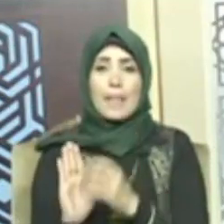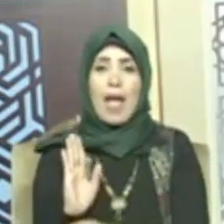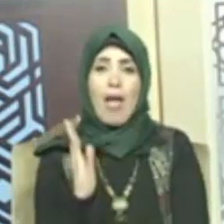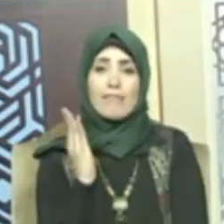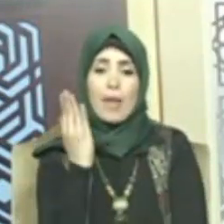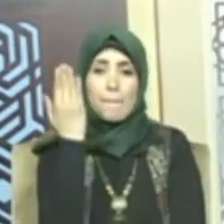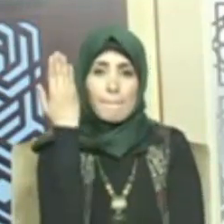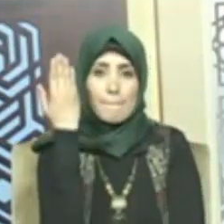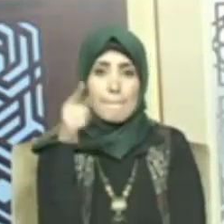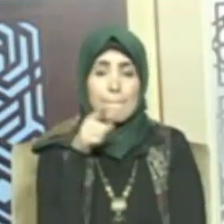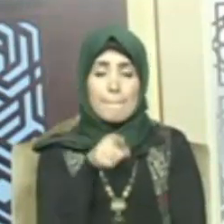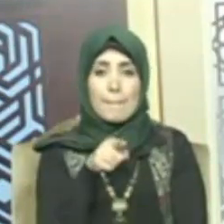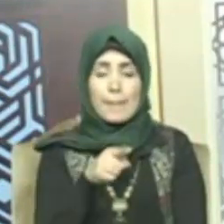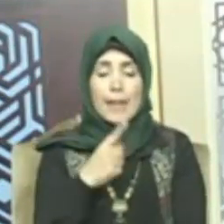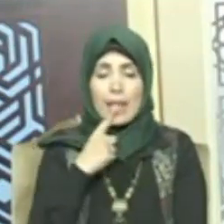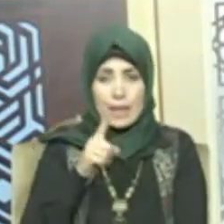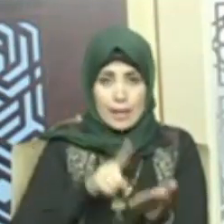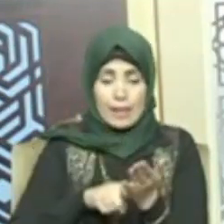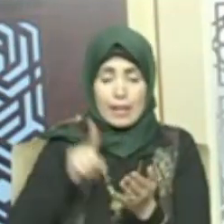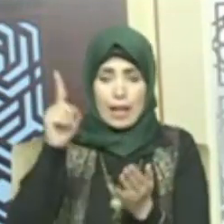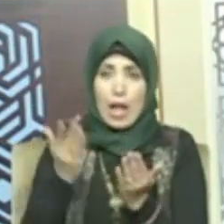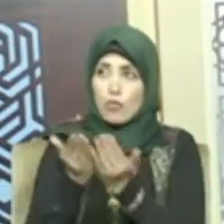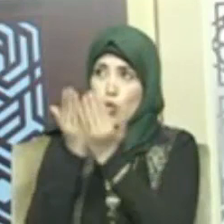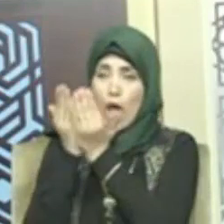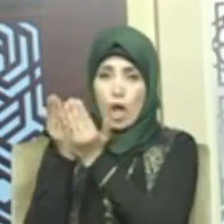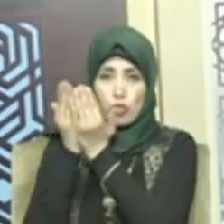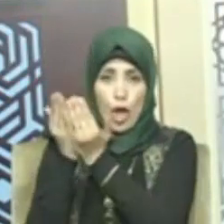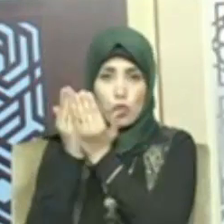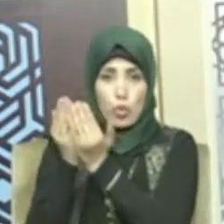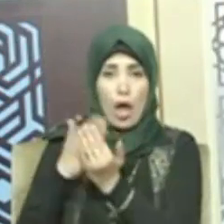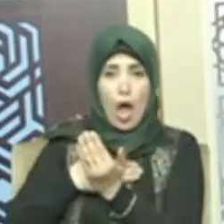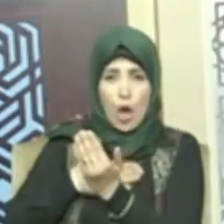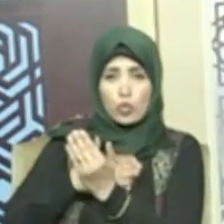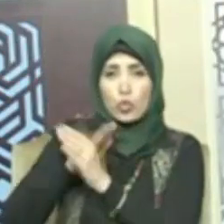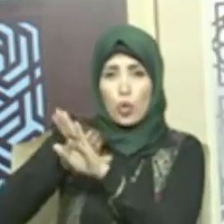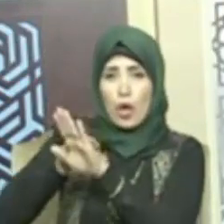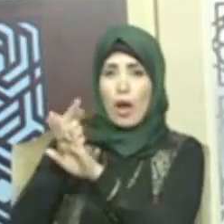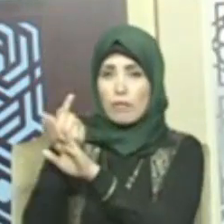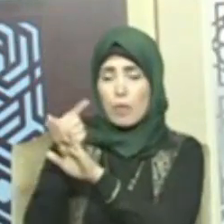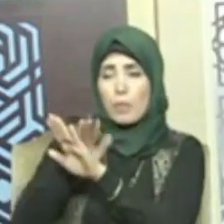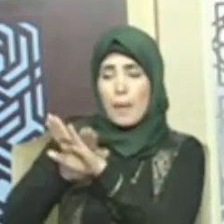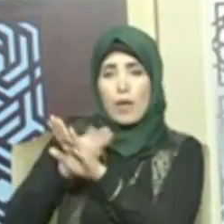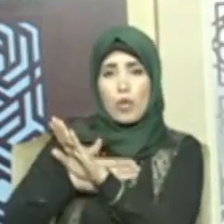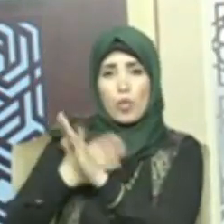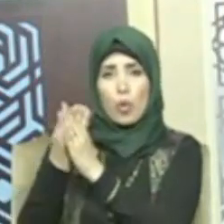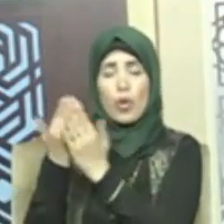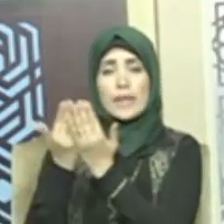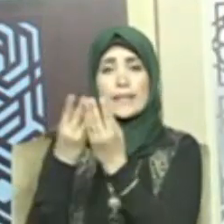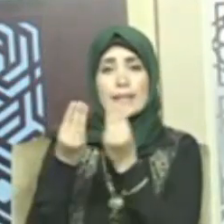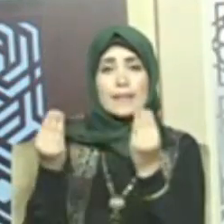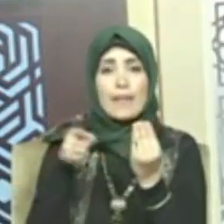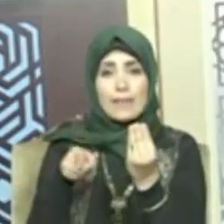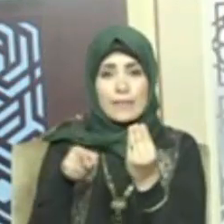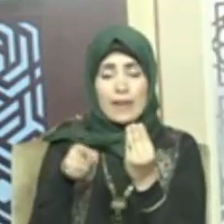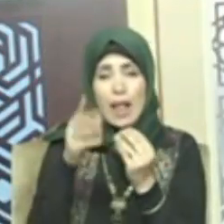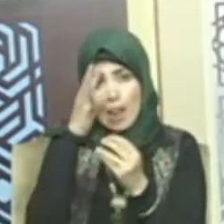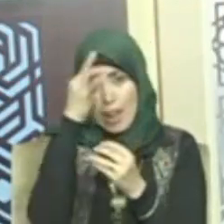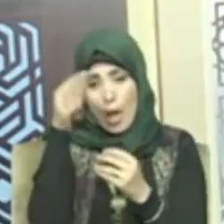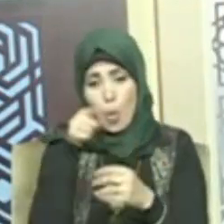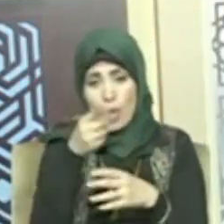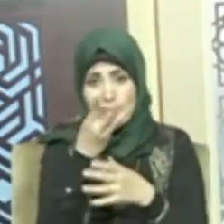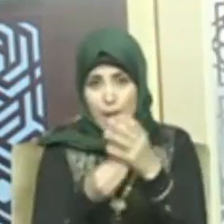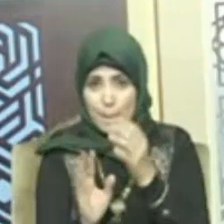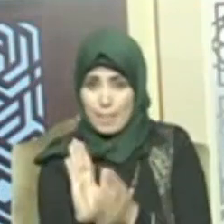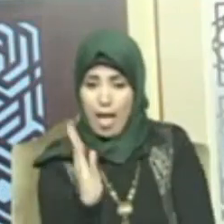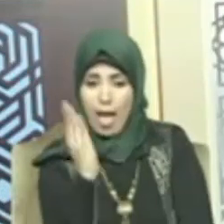ما دعوتني واجوتني، يا ابن آدم إنك ما